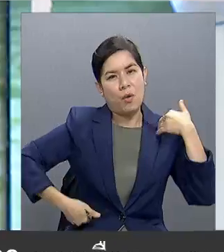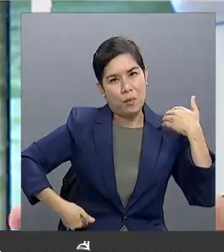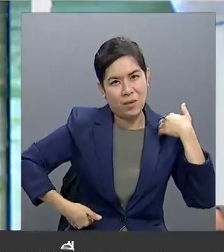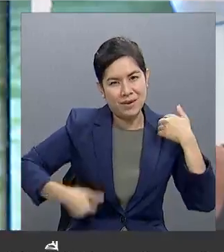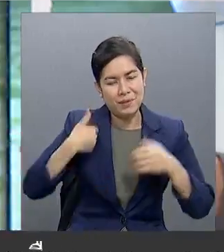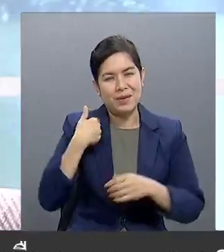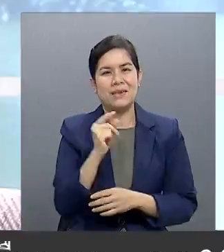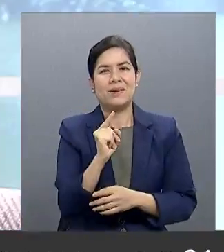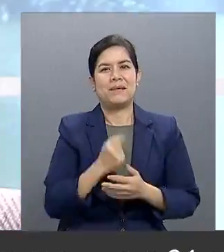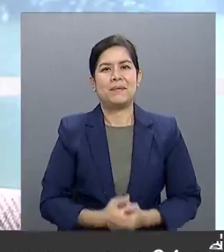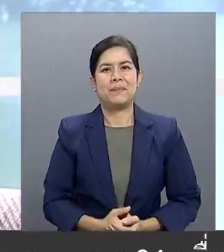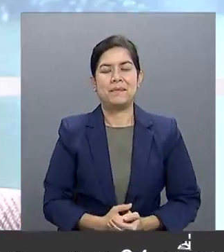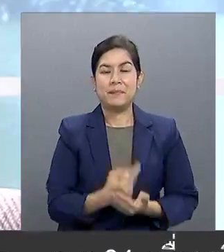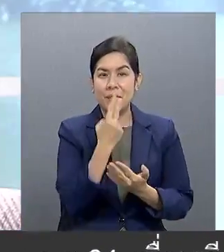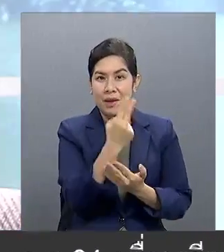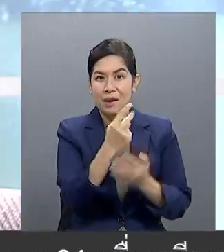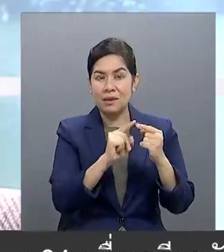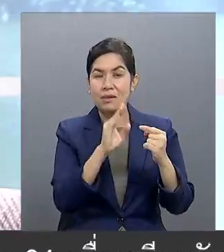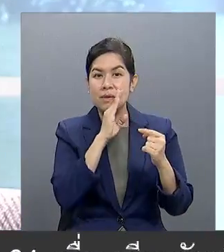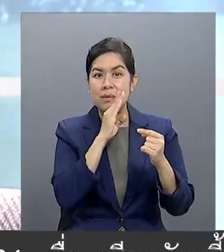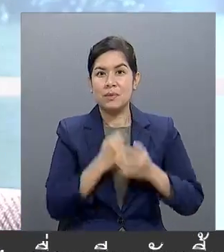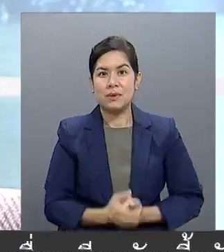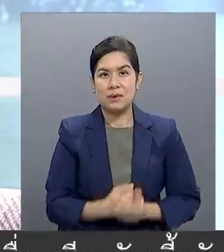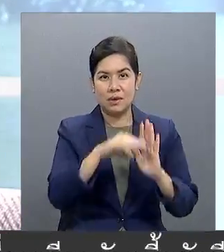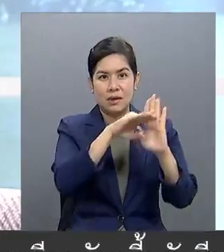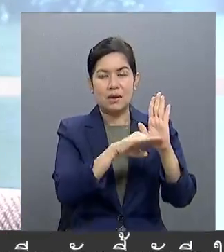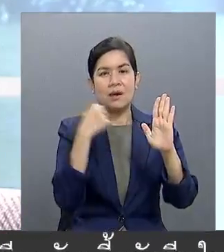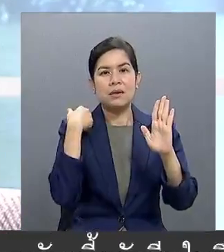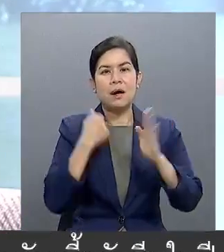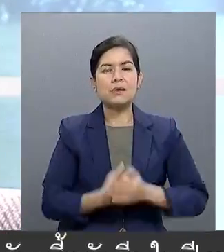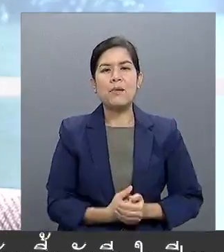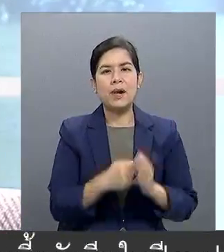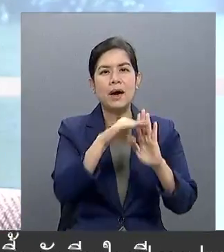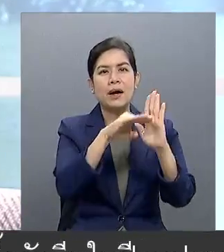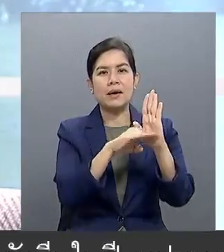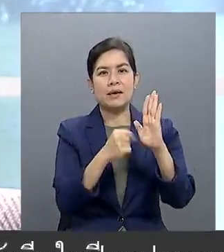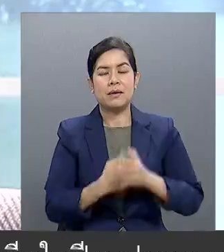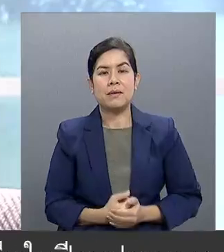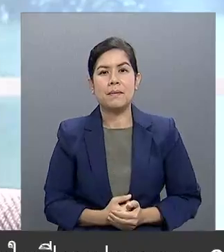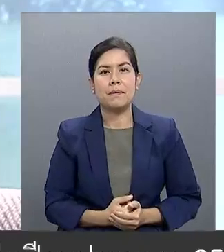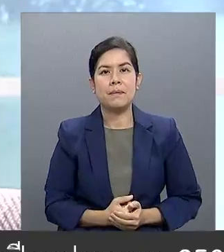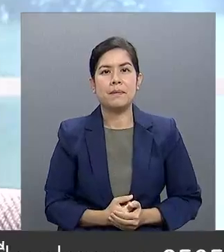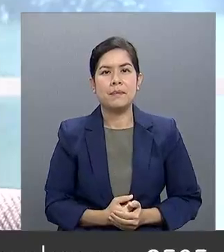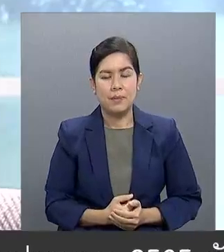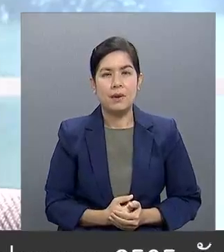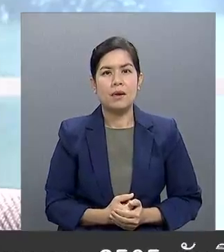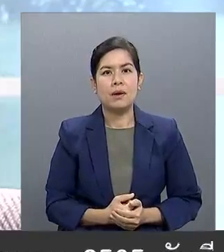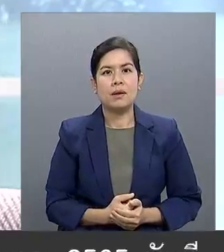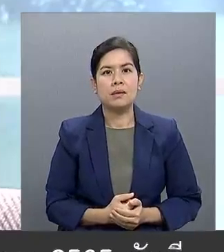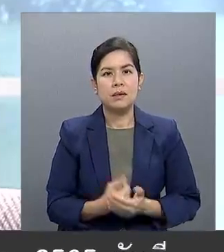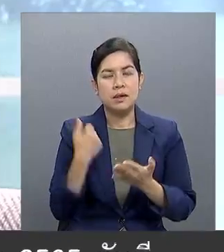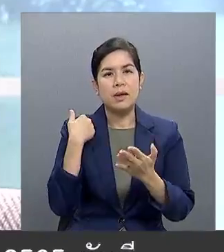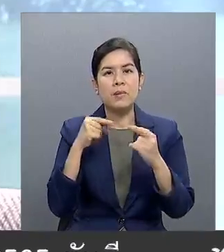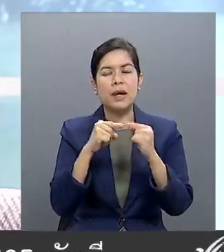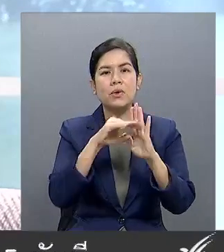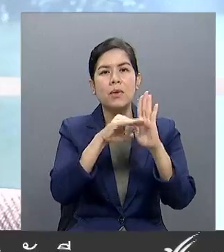สิแต่รถไฟเนี่ยคือวิ่งแล่นผ่านบริเวณเหนือเขื่อนป่าสักชลเซนแล้วภาพที่ถ่ายออกมานะครับ